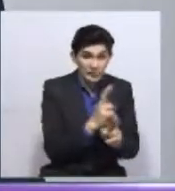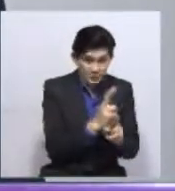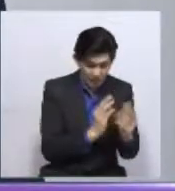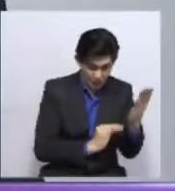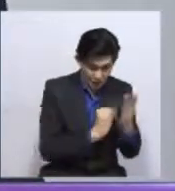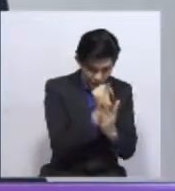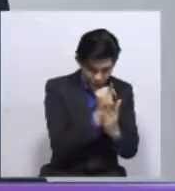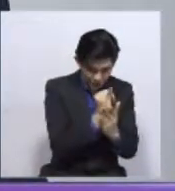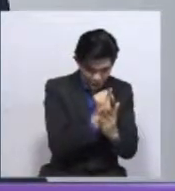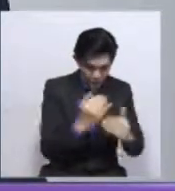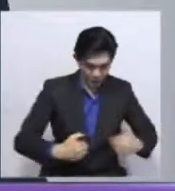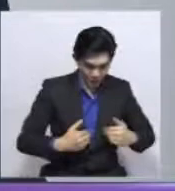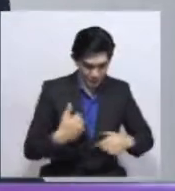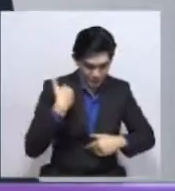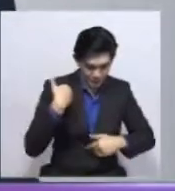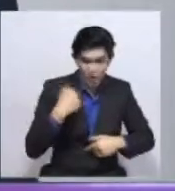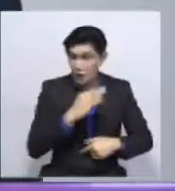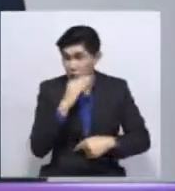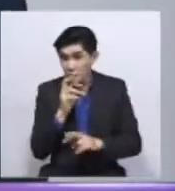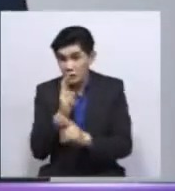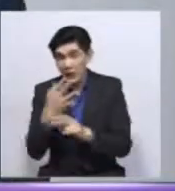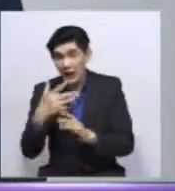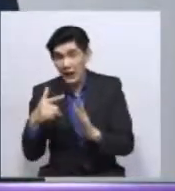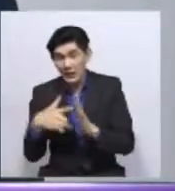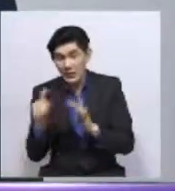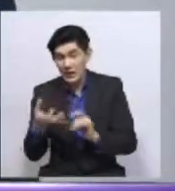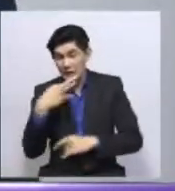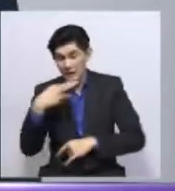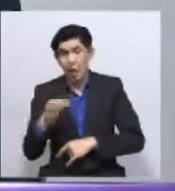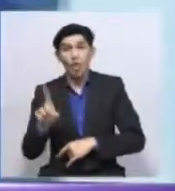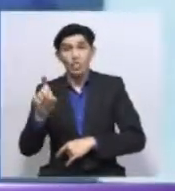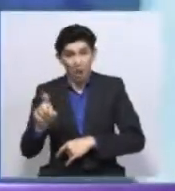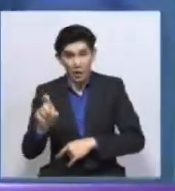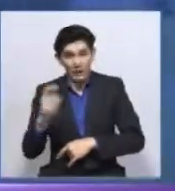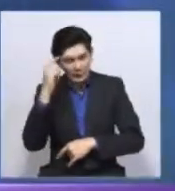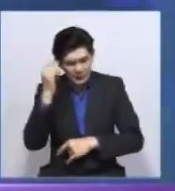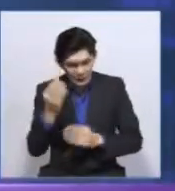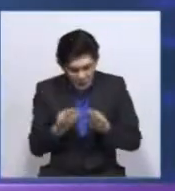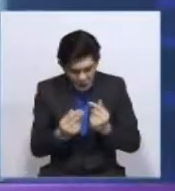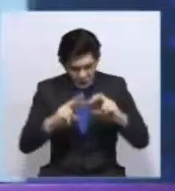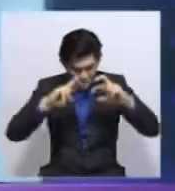ม่ถูกตายเนี่ยอันนี้ต้องดูอย่างละเอียดจริงๆนะครับ